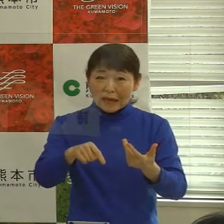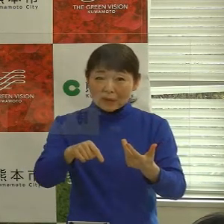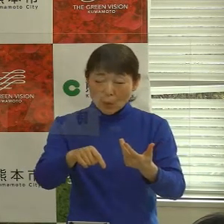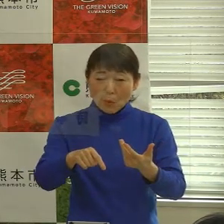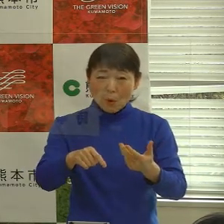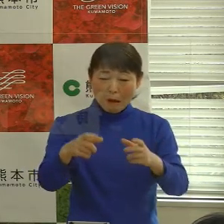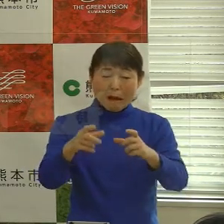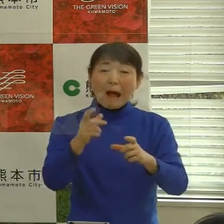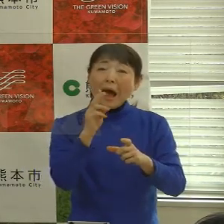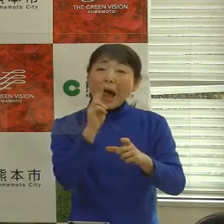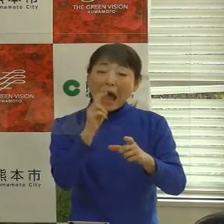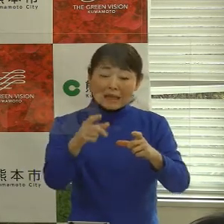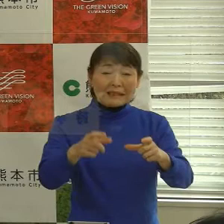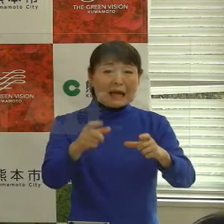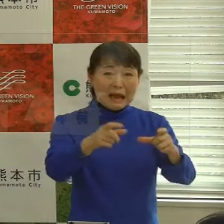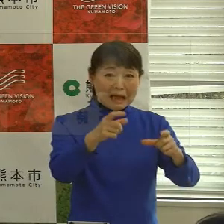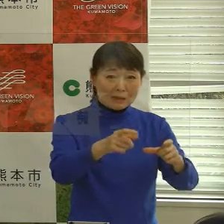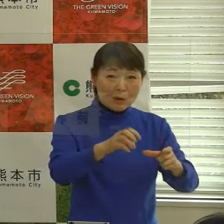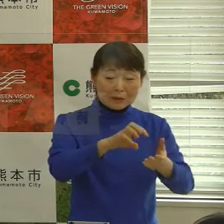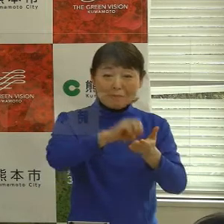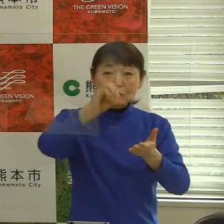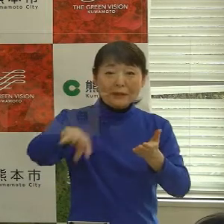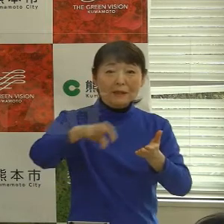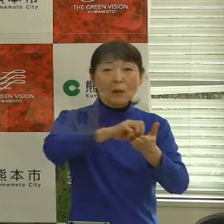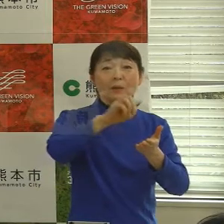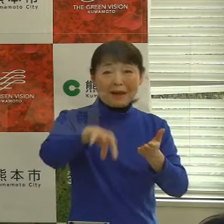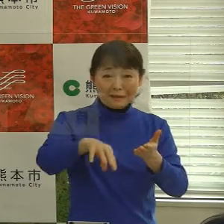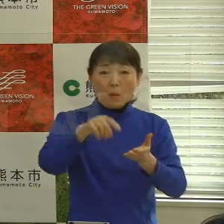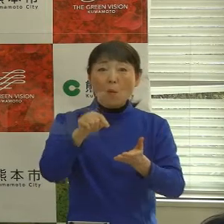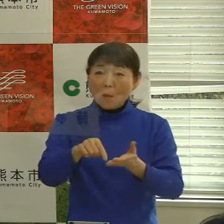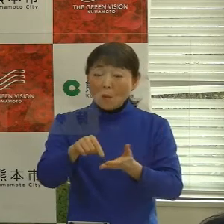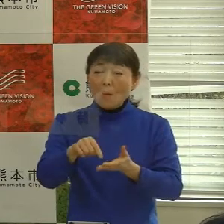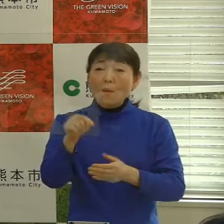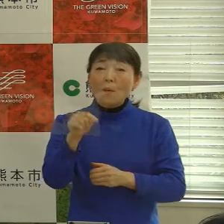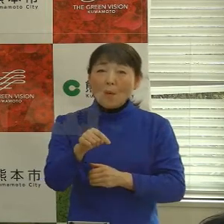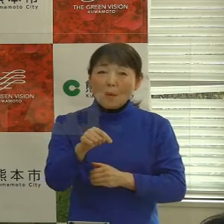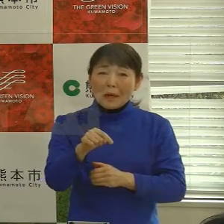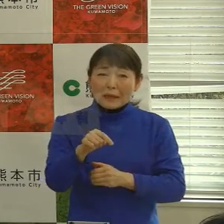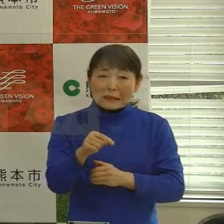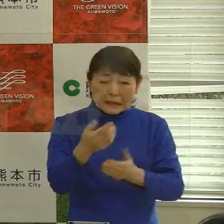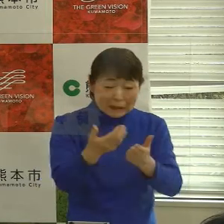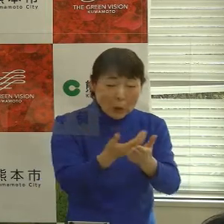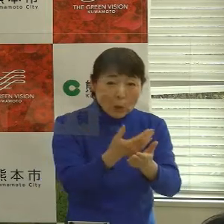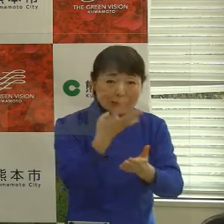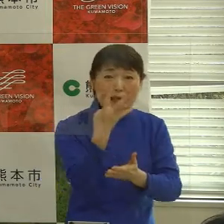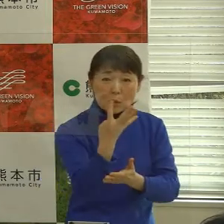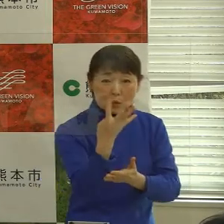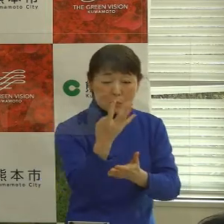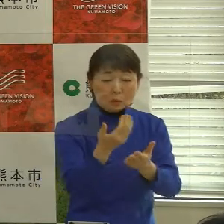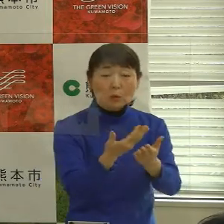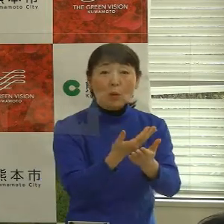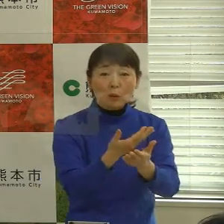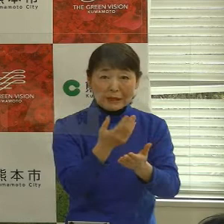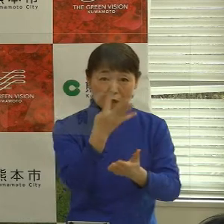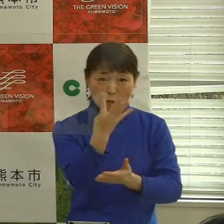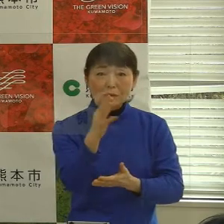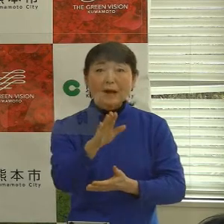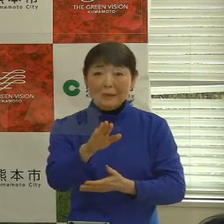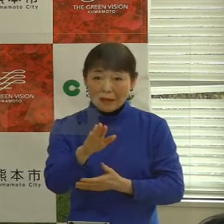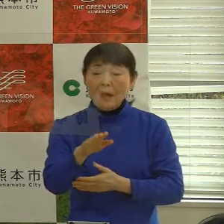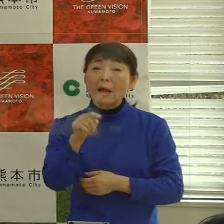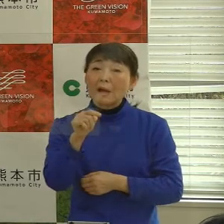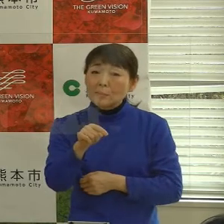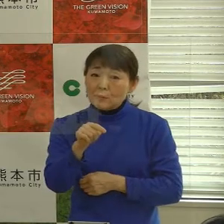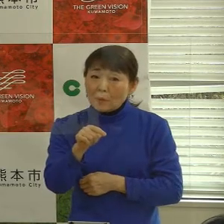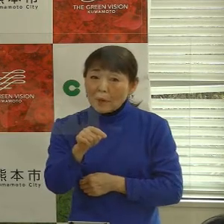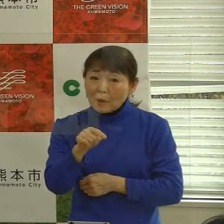皿の撤去に関してなんですけど、はい、今回、残って 費を全て撤去する、うん、その理由